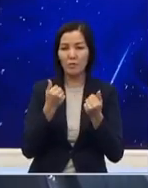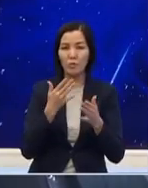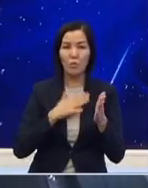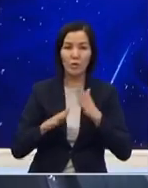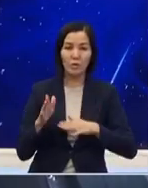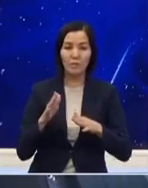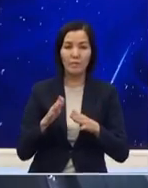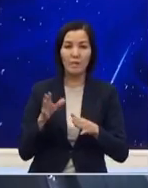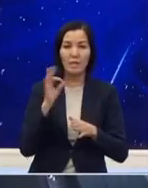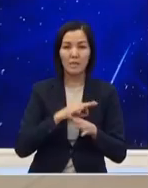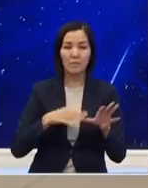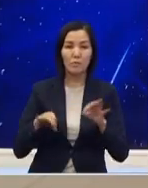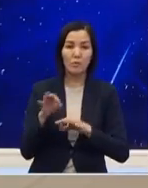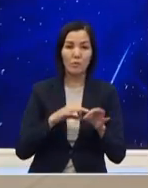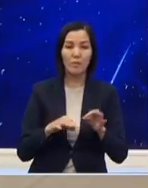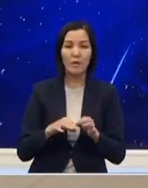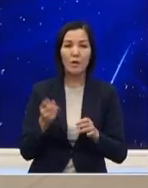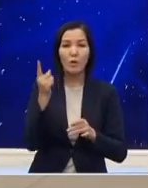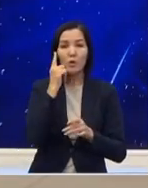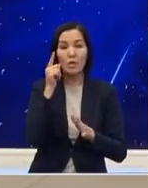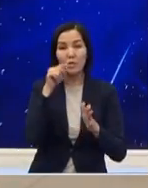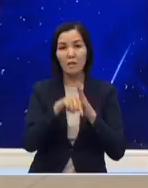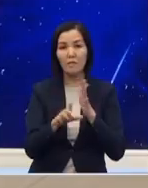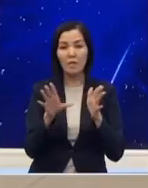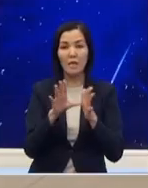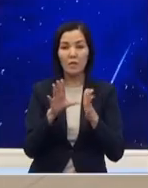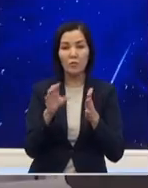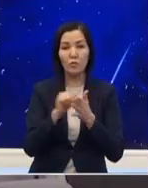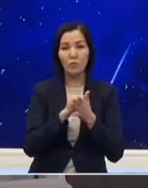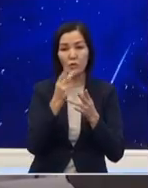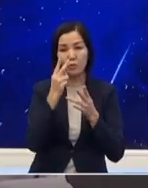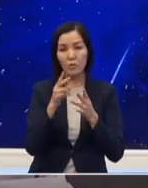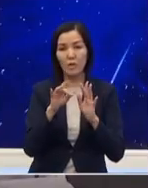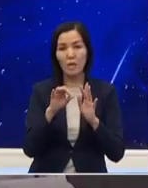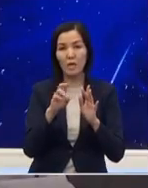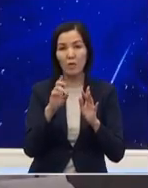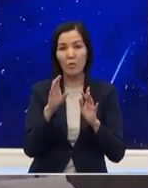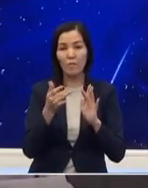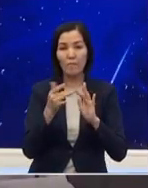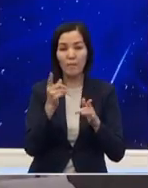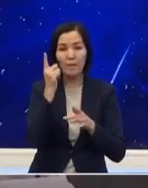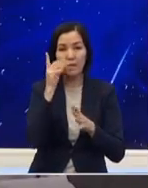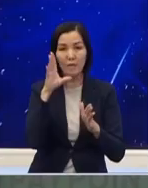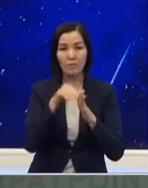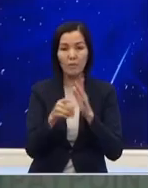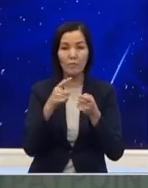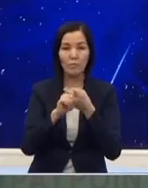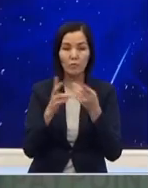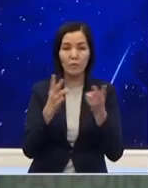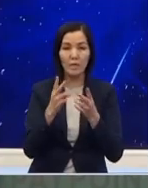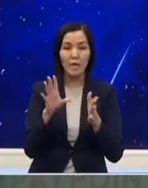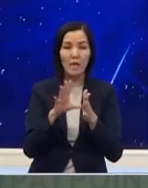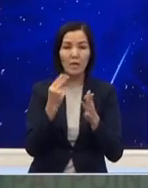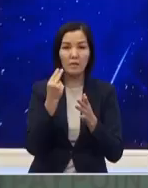Қуаныштымын. Тиімді жоба екен. Ұялы телефондағы электрондық құжаттарды көру үшін Egov Mobile мобильдік қосымшасын жүктеуіңіз керек. Кейін